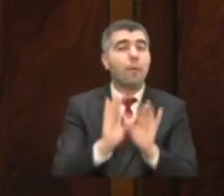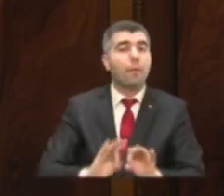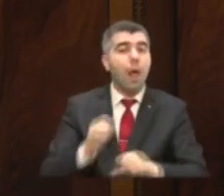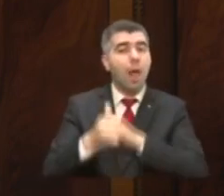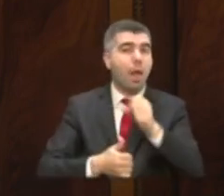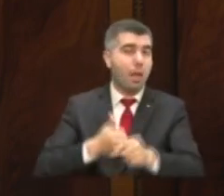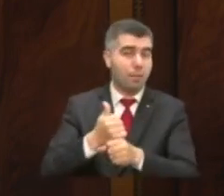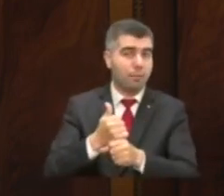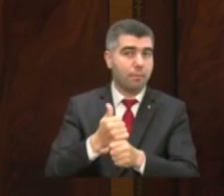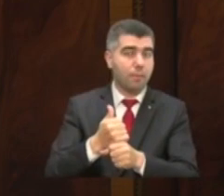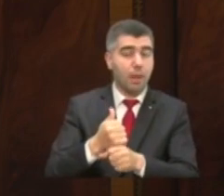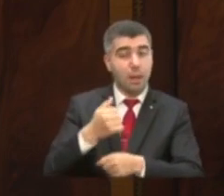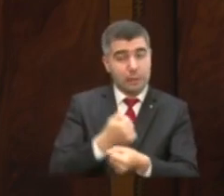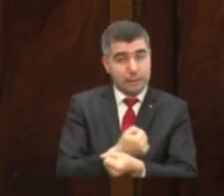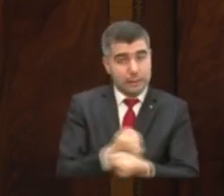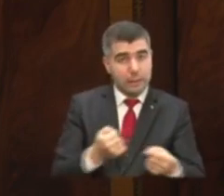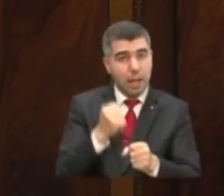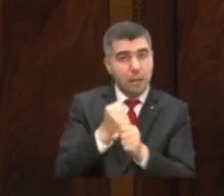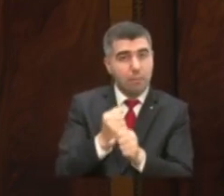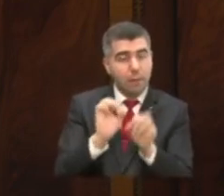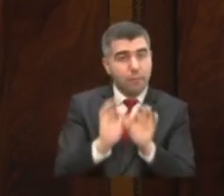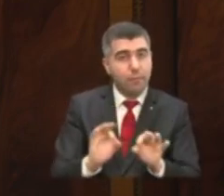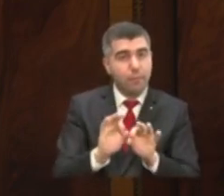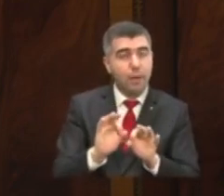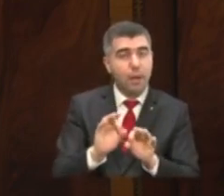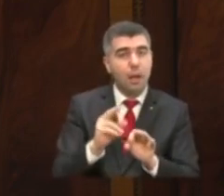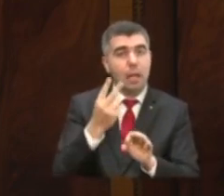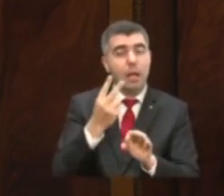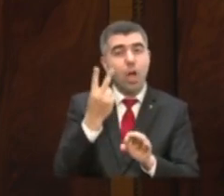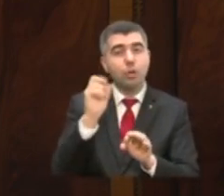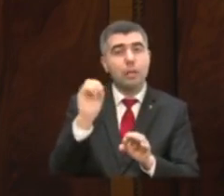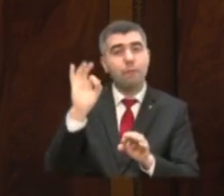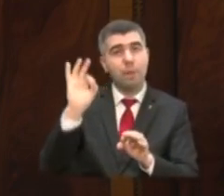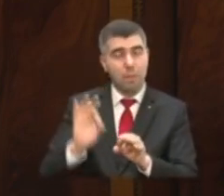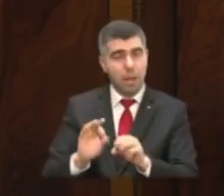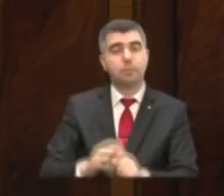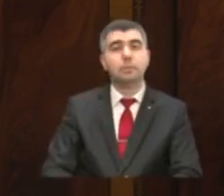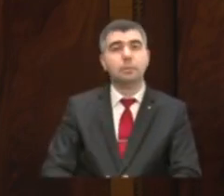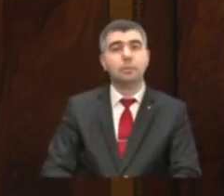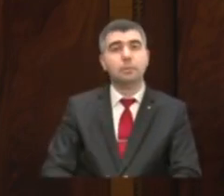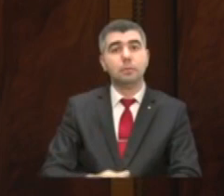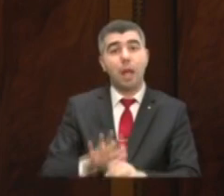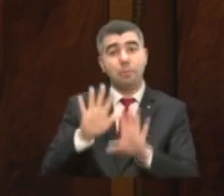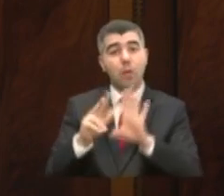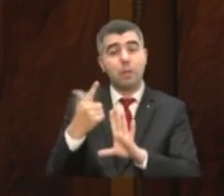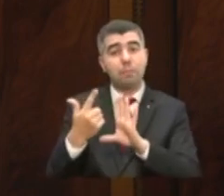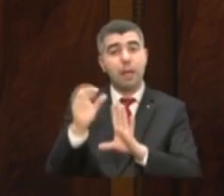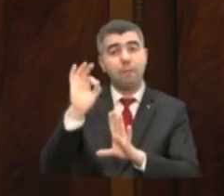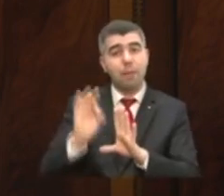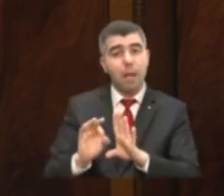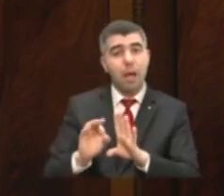بلغت 20% بين الشباب من 15 إلى 24 سنة. 75% من الشباب لا يتوفرون على تغطية